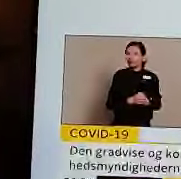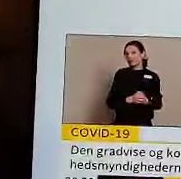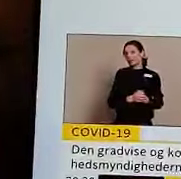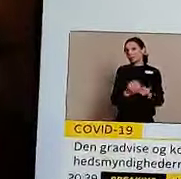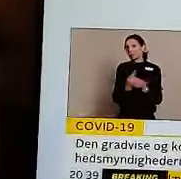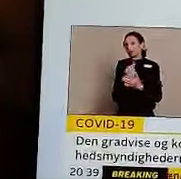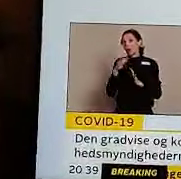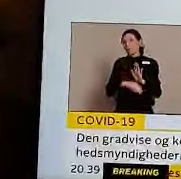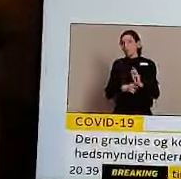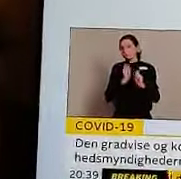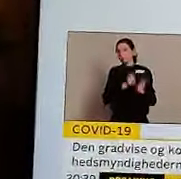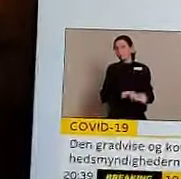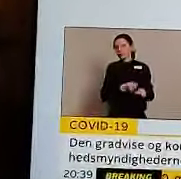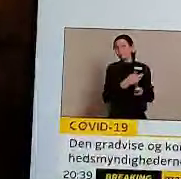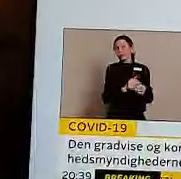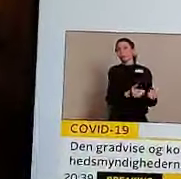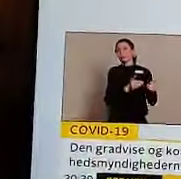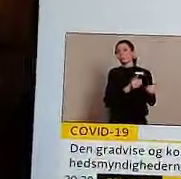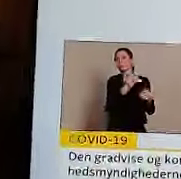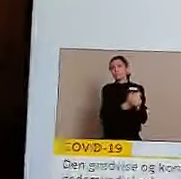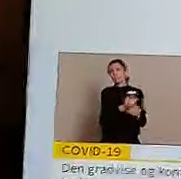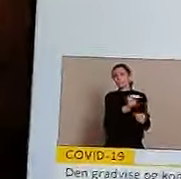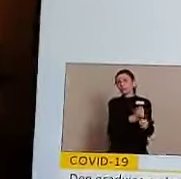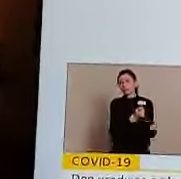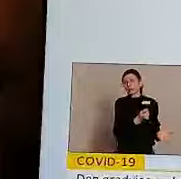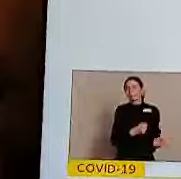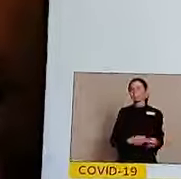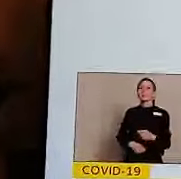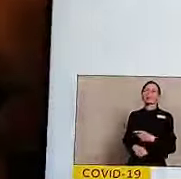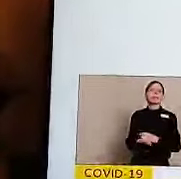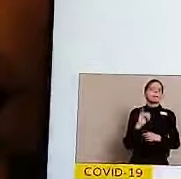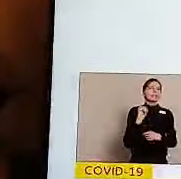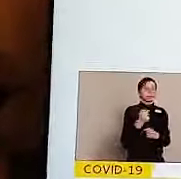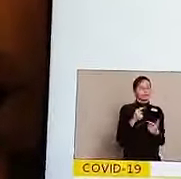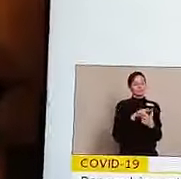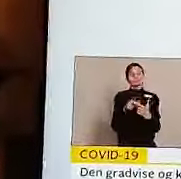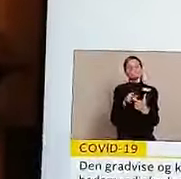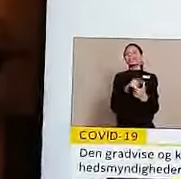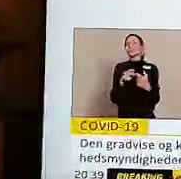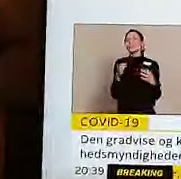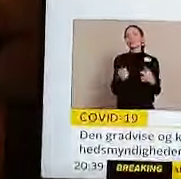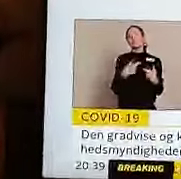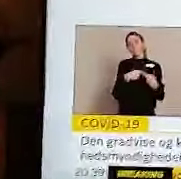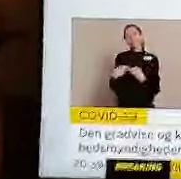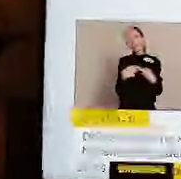هذا ما ذكره وزير الشرطة, لا أدري ما هذا يعني